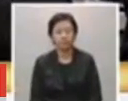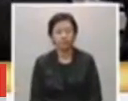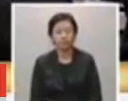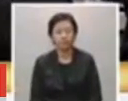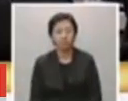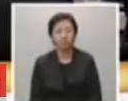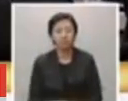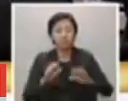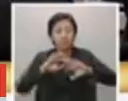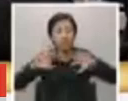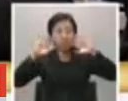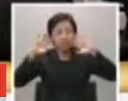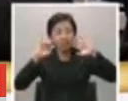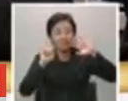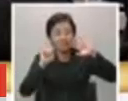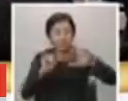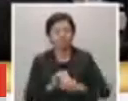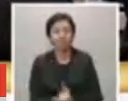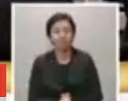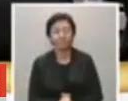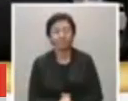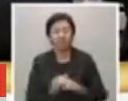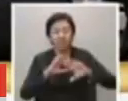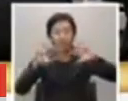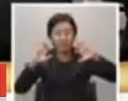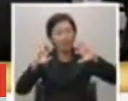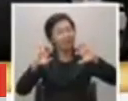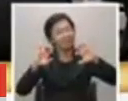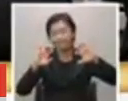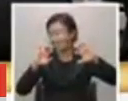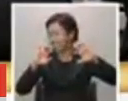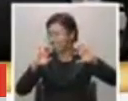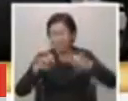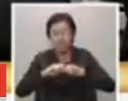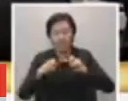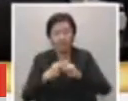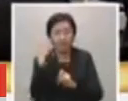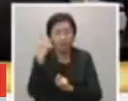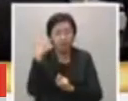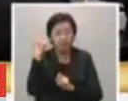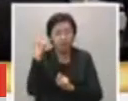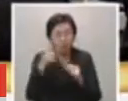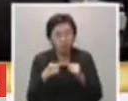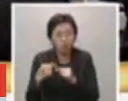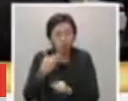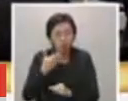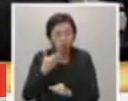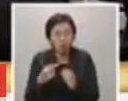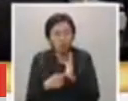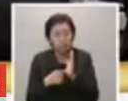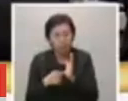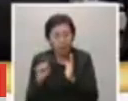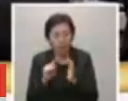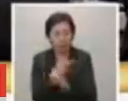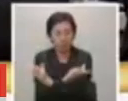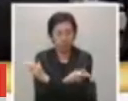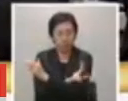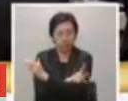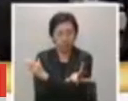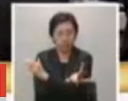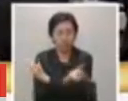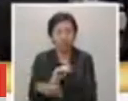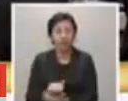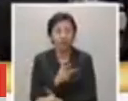แต่รัฐบาลเองนั่นแหละที่ทำให้เกิดความเสียหายกับภาคการท่องเที่ยวมาโดยตลอดยกตัวอย่างเรื่องของภูเก็ต